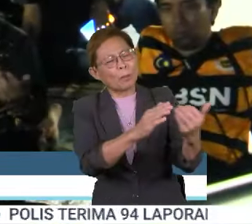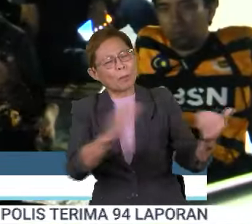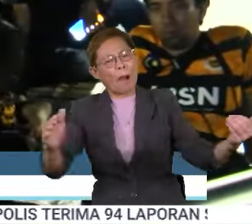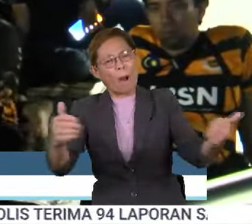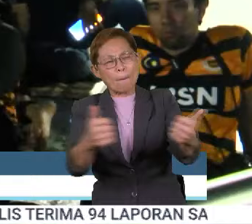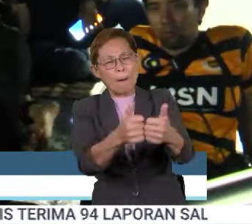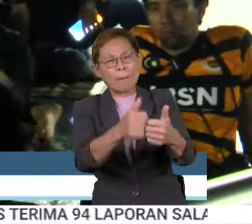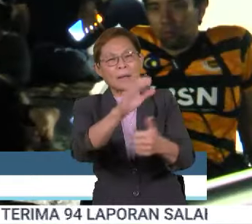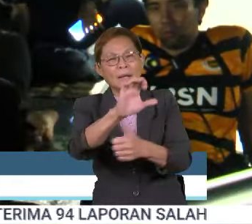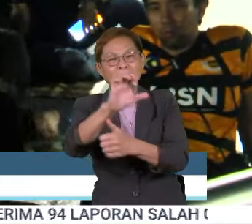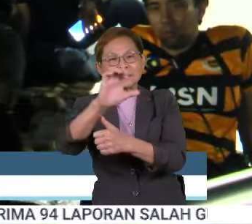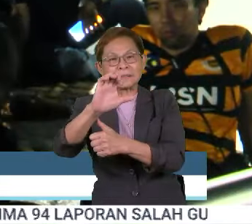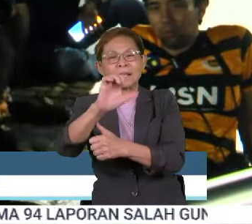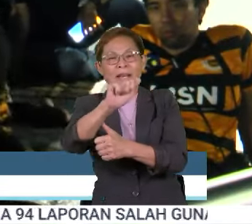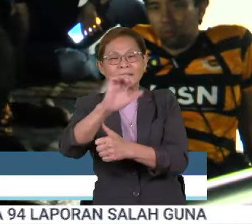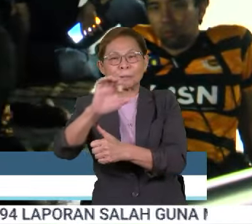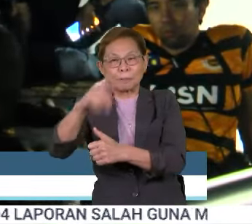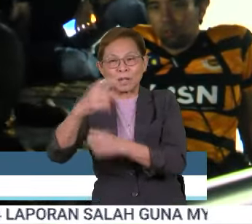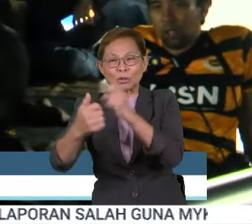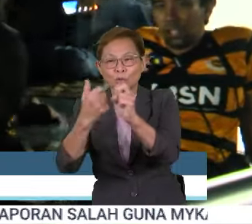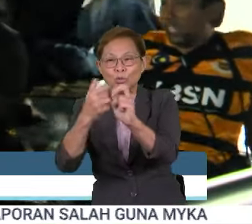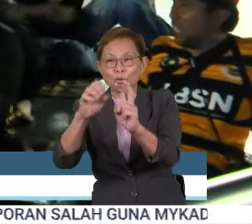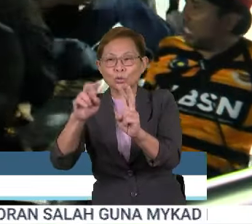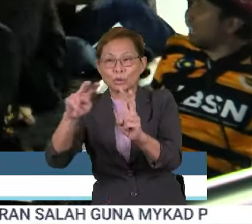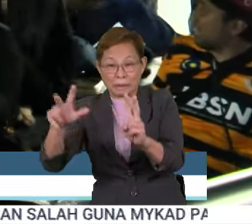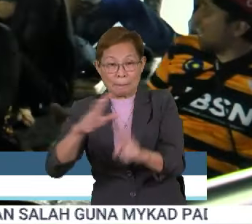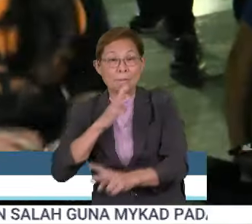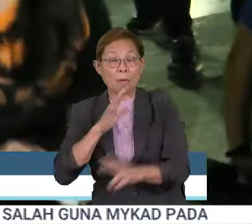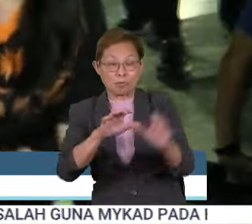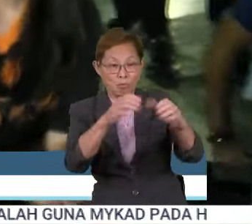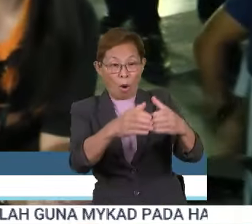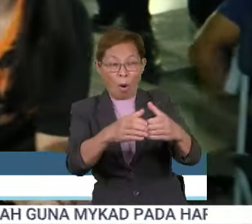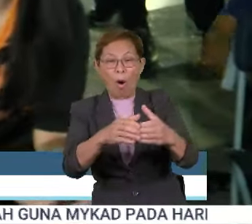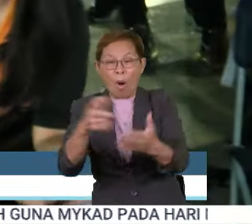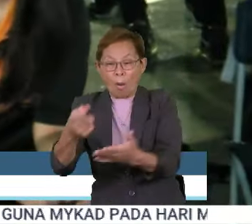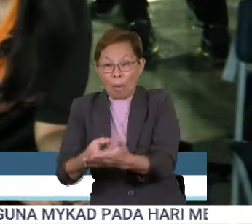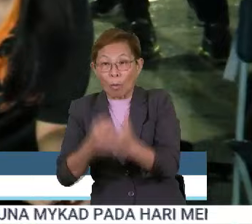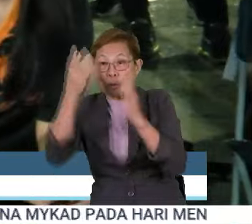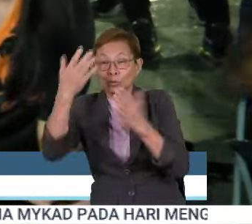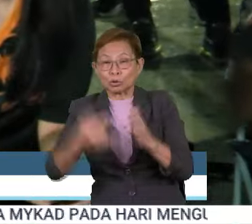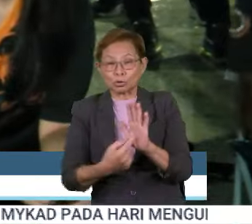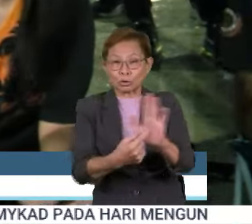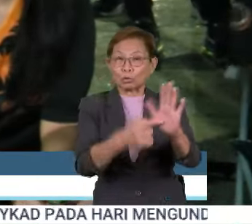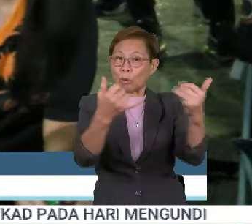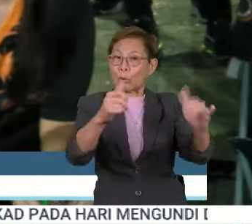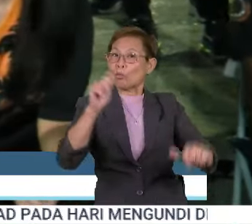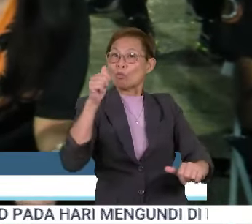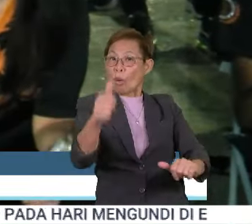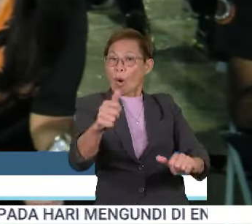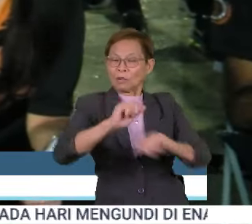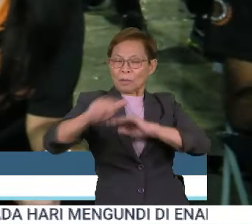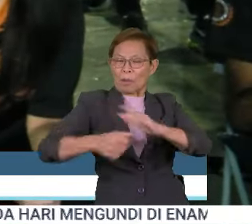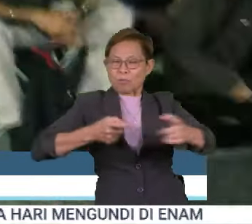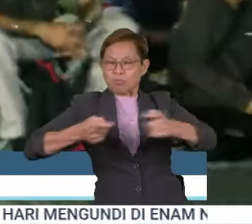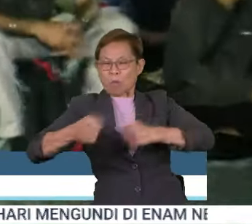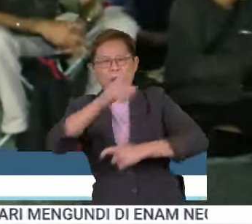kejahanan ICT 2023 Beliau berkata skuad the Speedy telah memamerkan permainan yang baik di